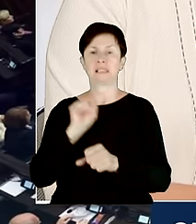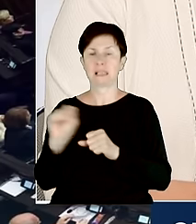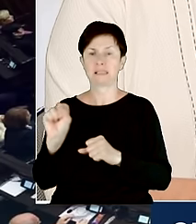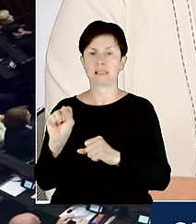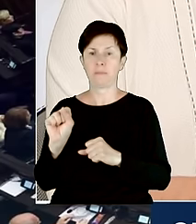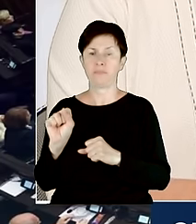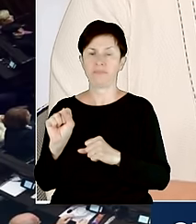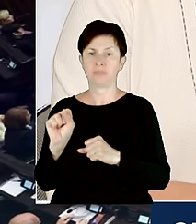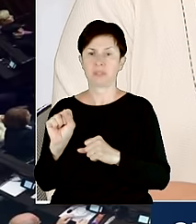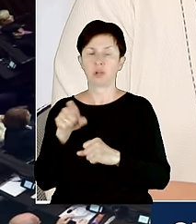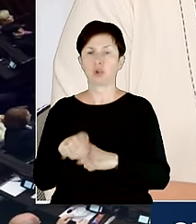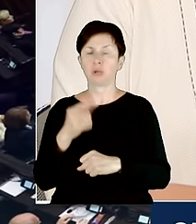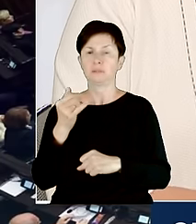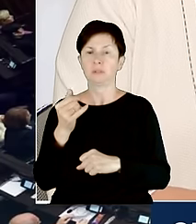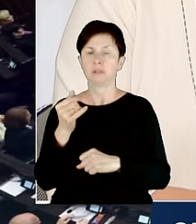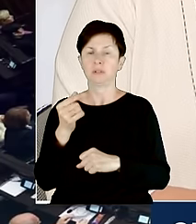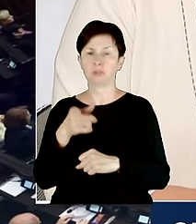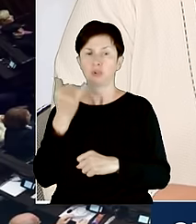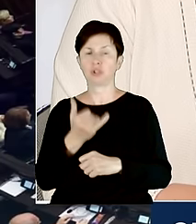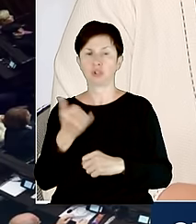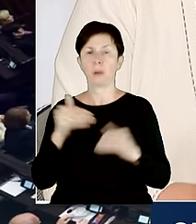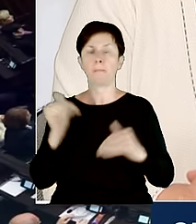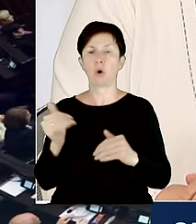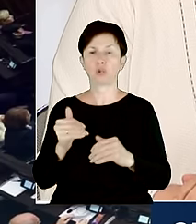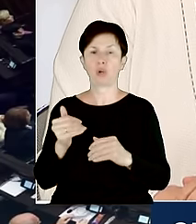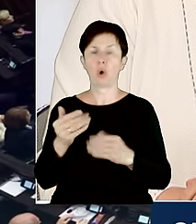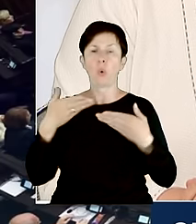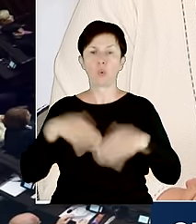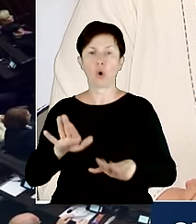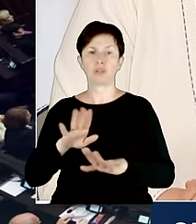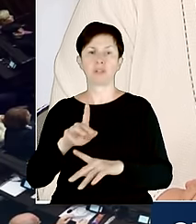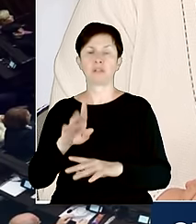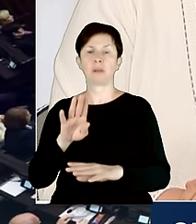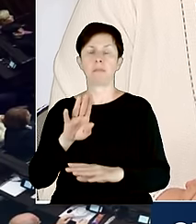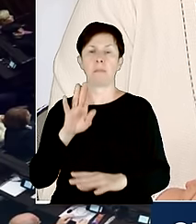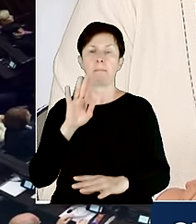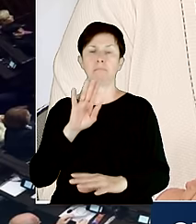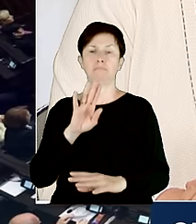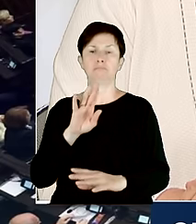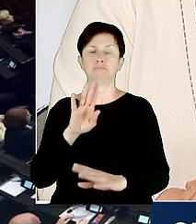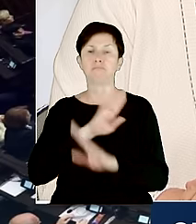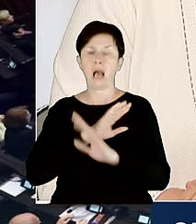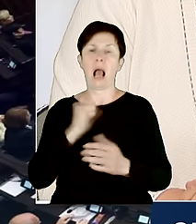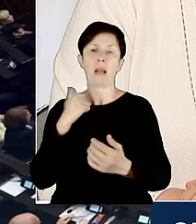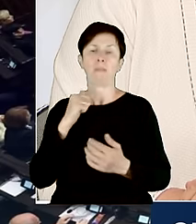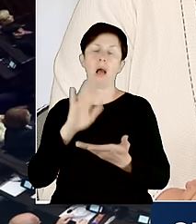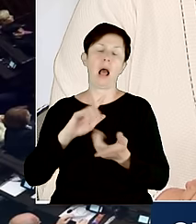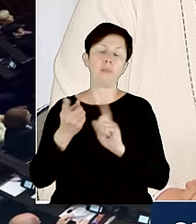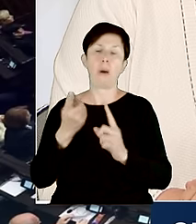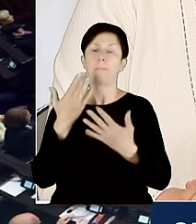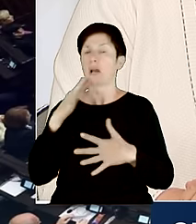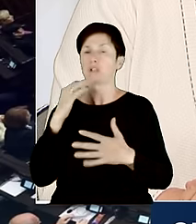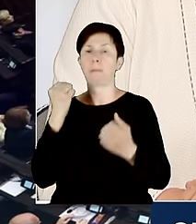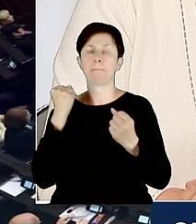ten dziecko może się urodzić martwe albo bardzo mocno chore, to trudno wymuszać